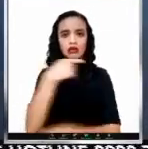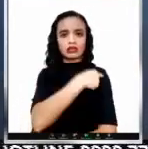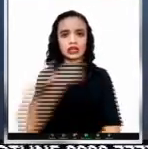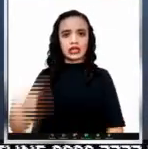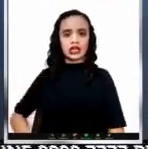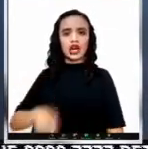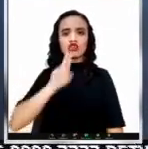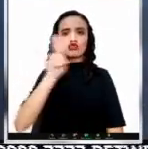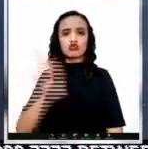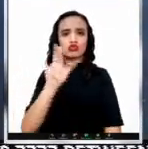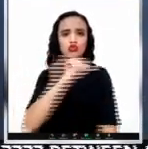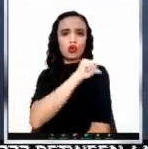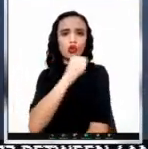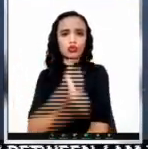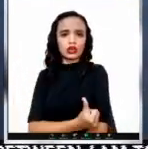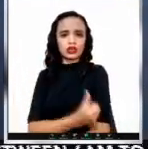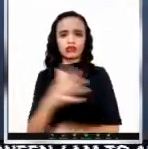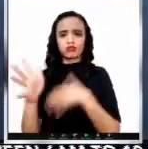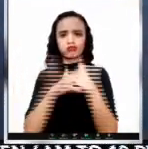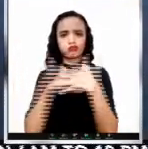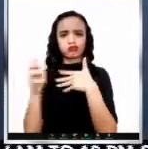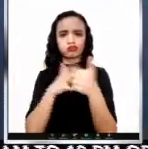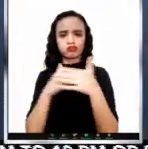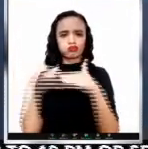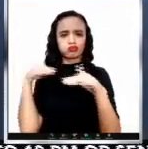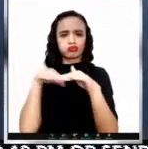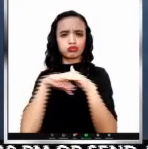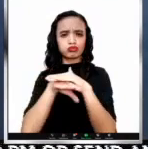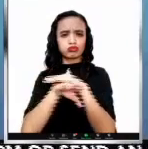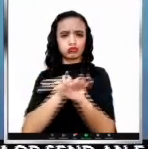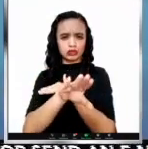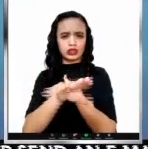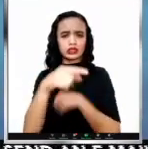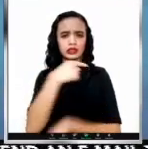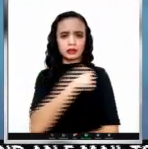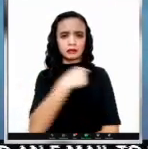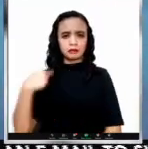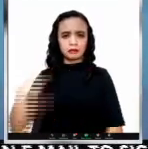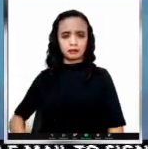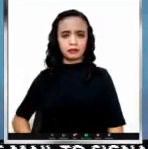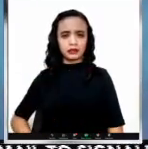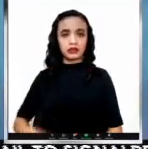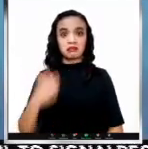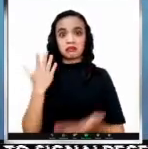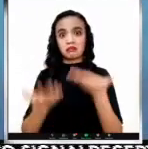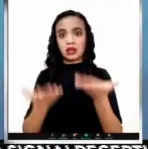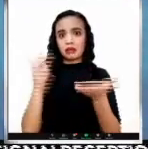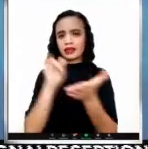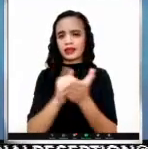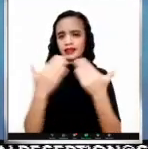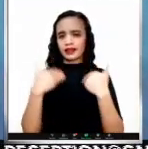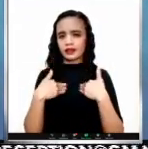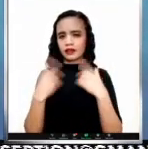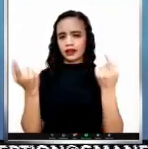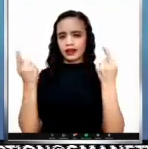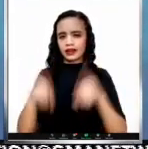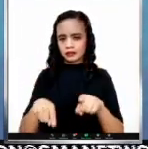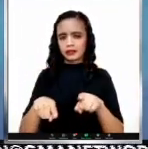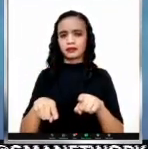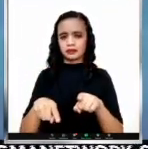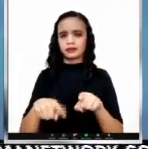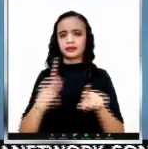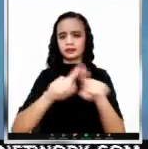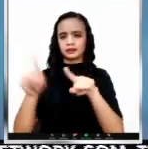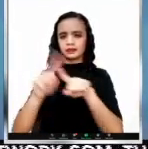mga nanghihimasok sa kanilang teritoryo. Pinangangambahang itong magdulot ng tensyon sa pagitan ng ibang bansang may